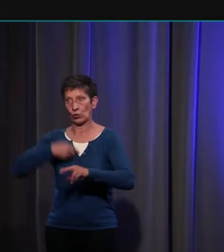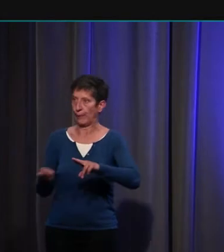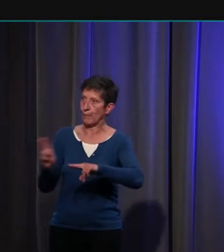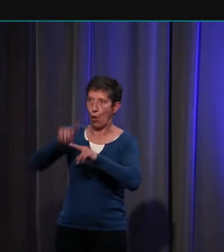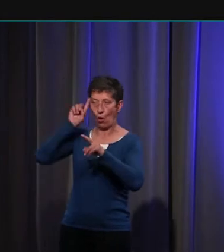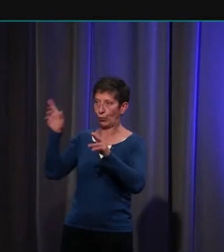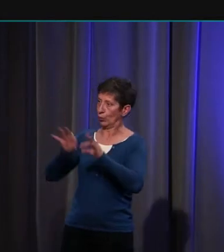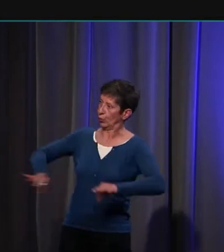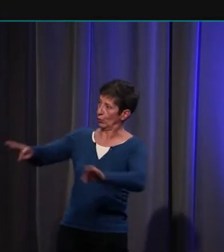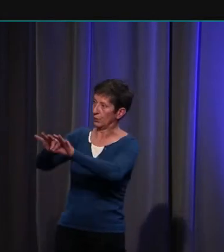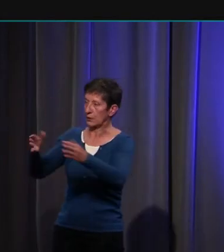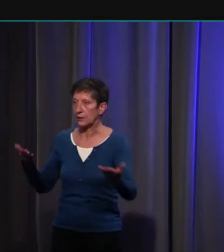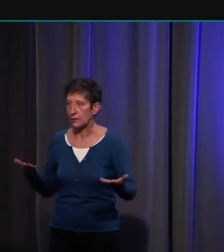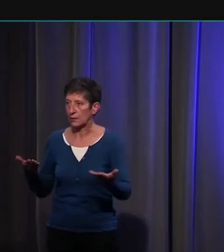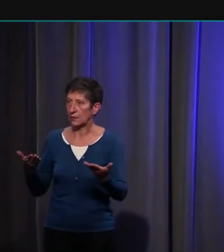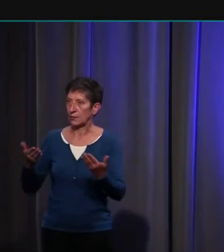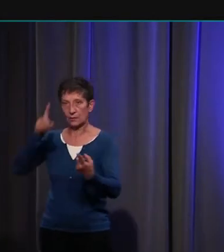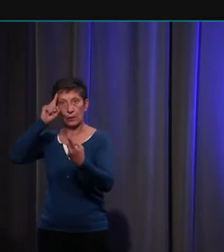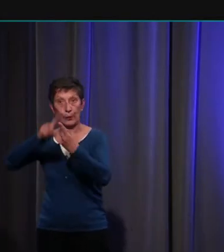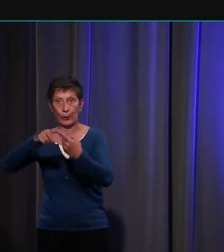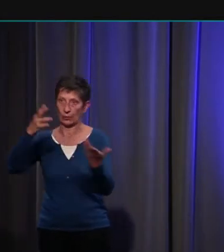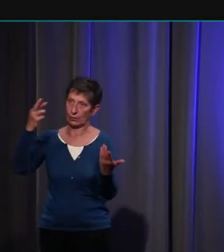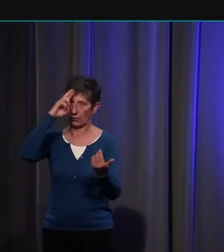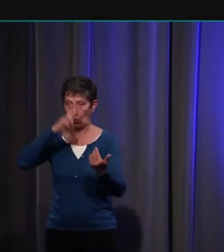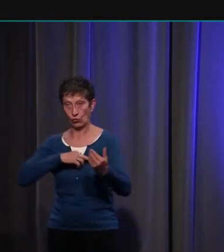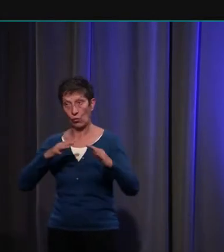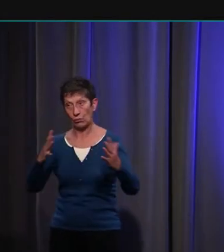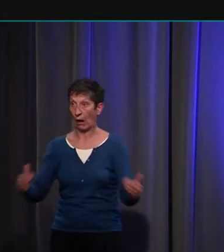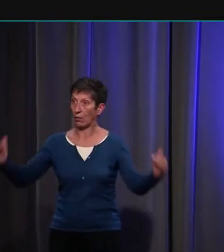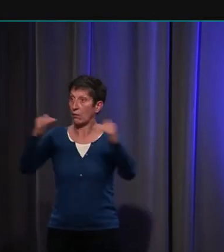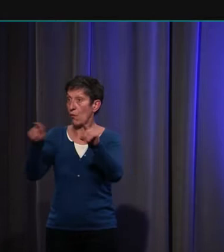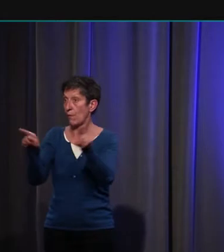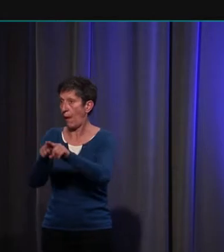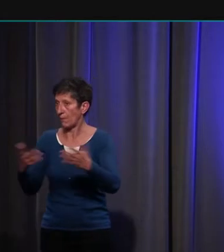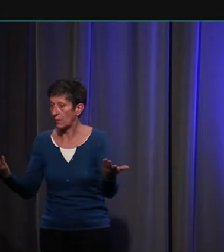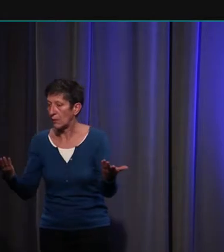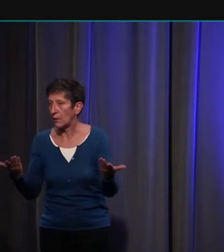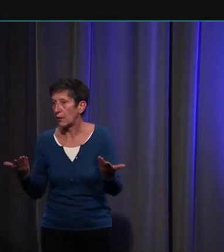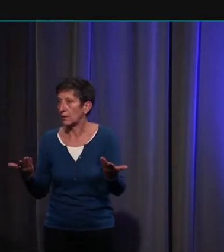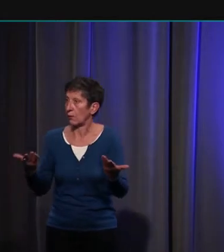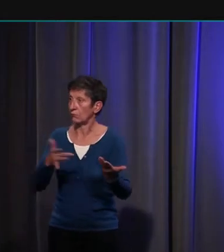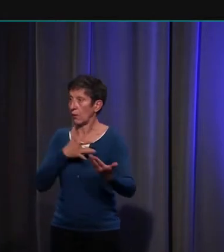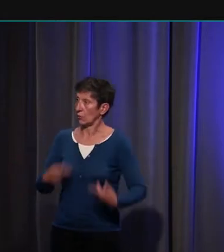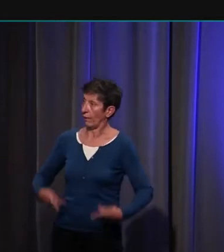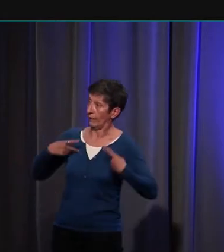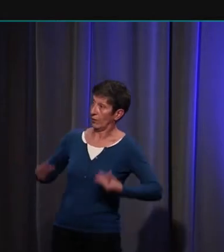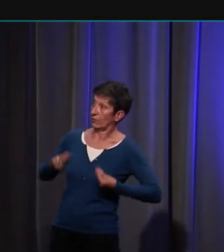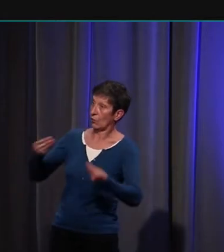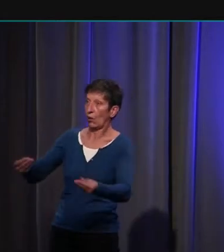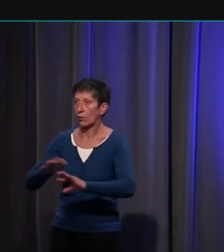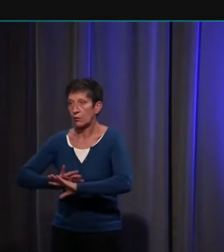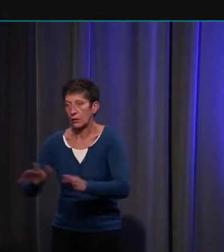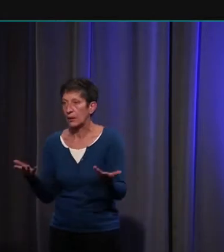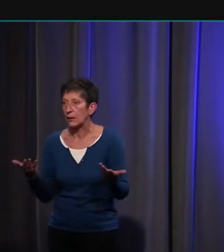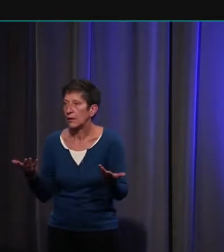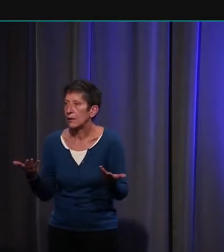beaucoup plus haut que la religion enfin beaucoup plus haut disons du même niveau que la religion pour lequel il vaut la peine de donner sa vie vous voyez on est dans un